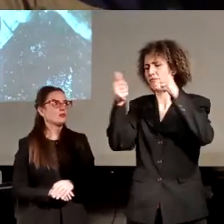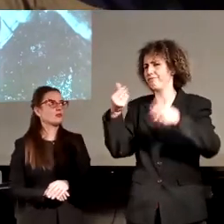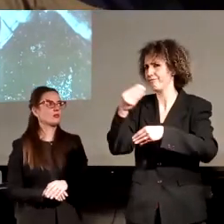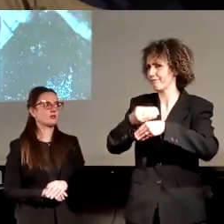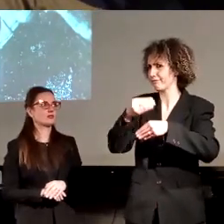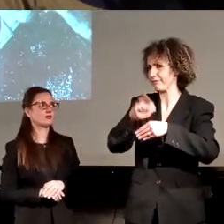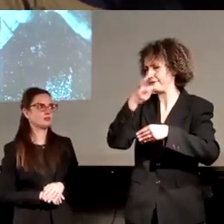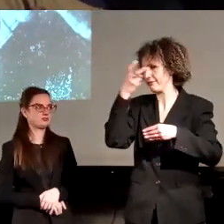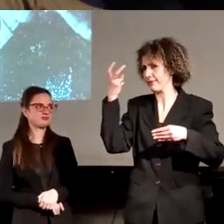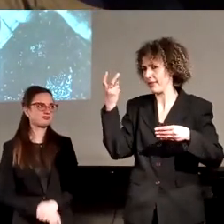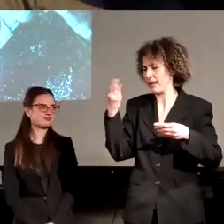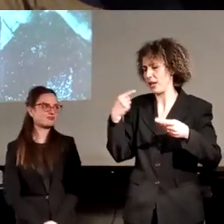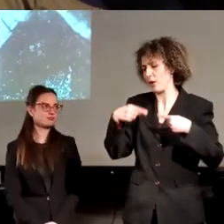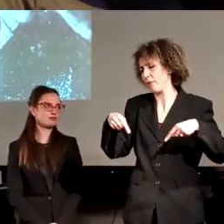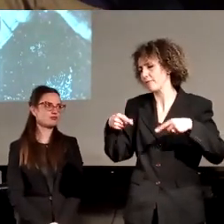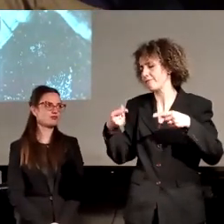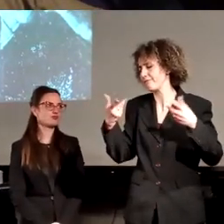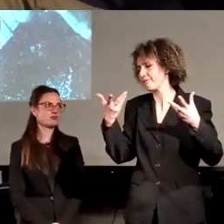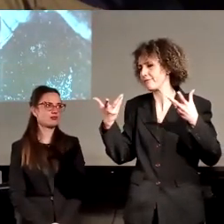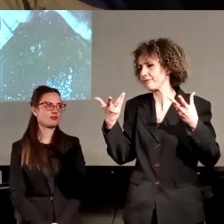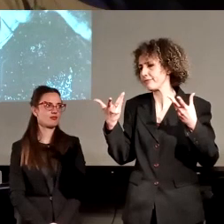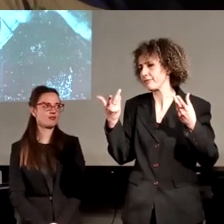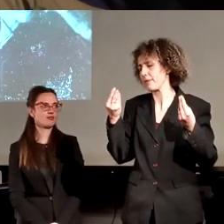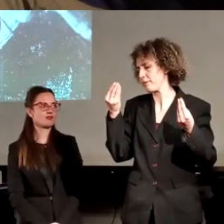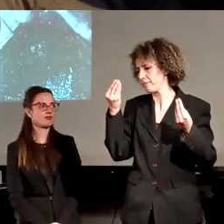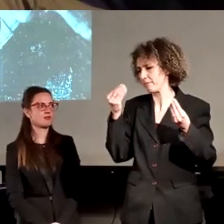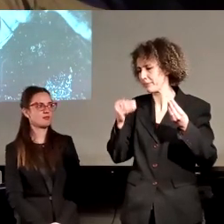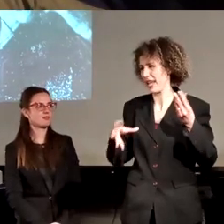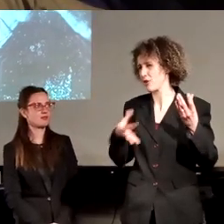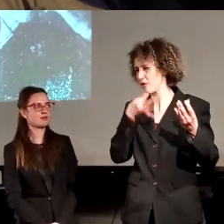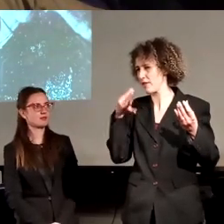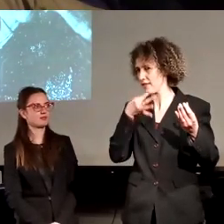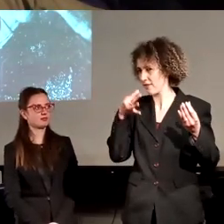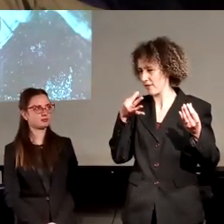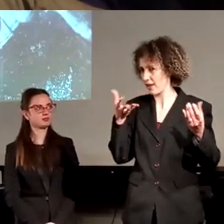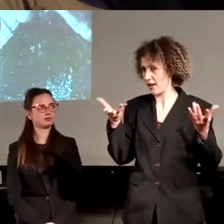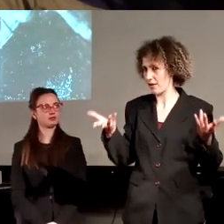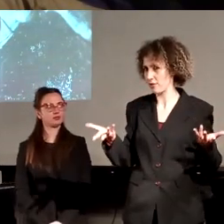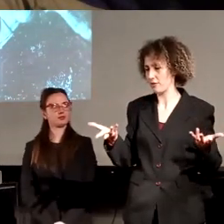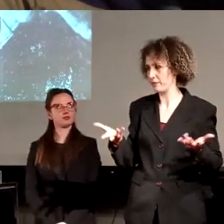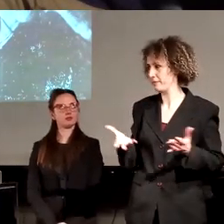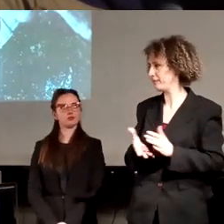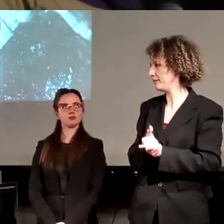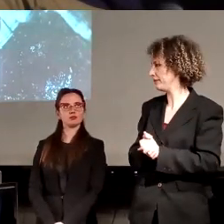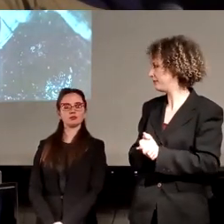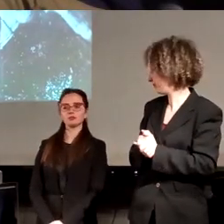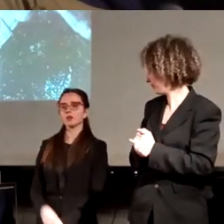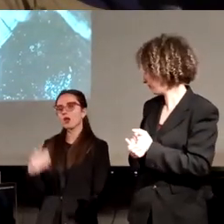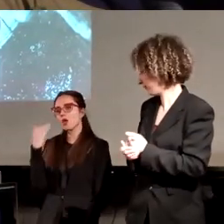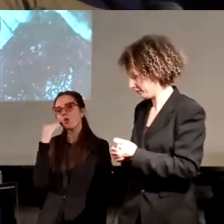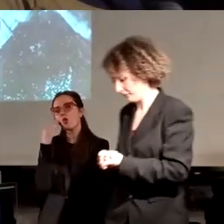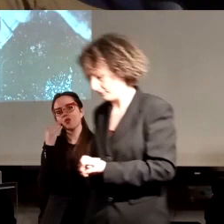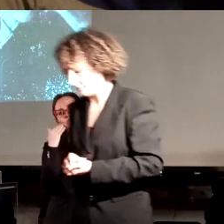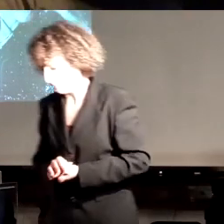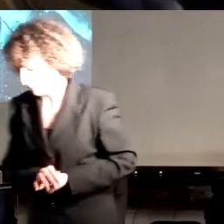perso veramente la il penitente queste sono due uno scambio di battute un uomo si imbatte in